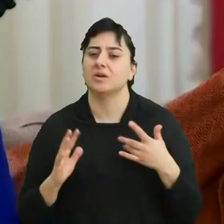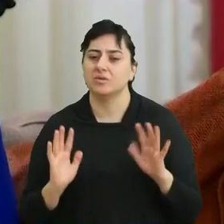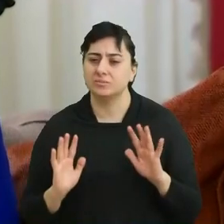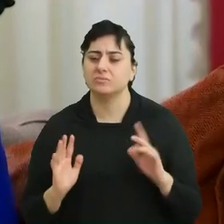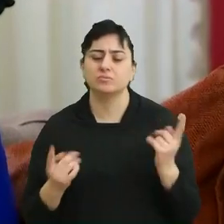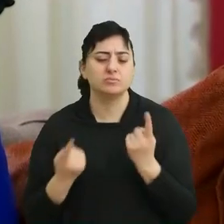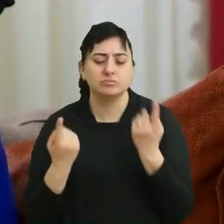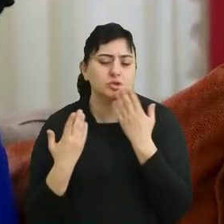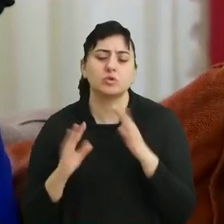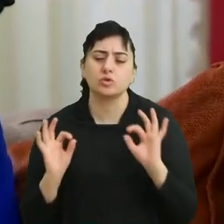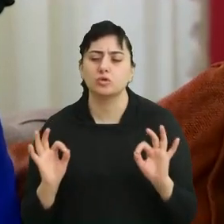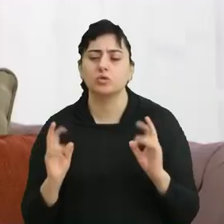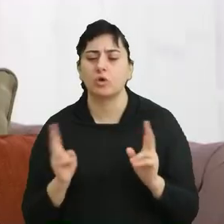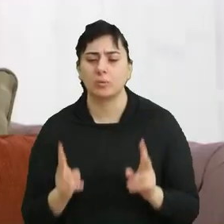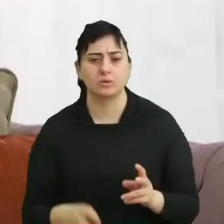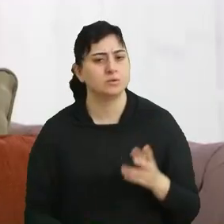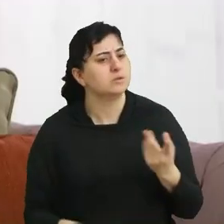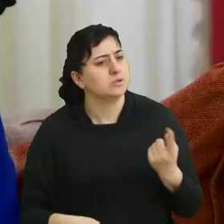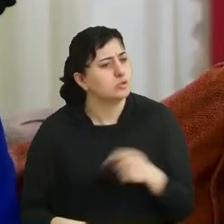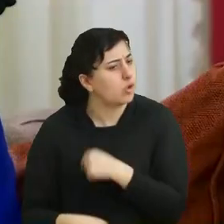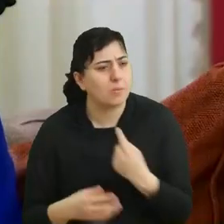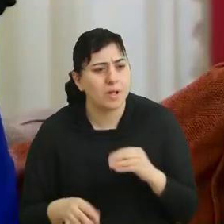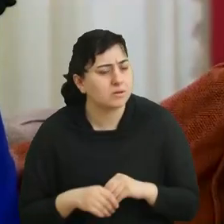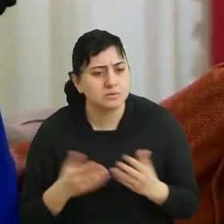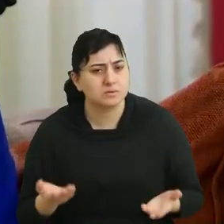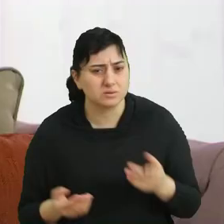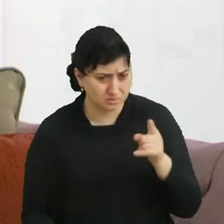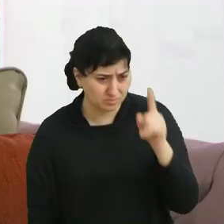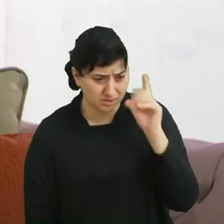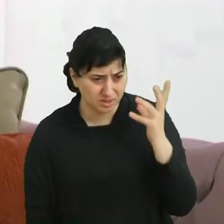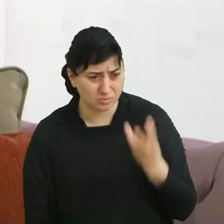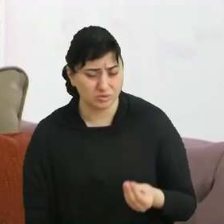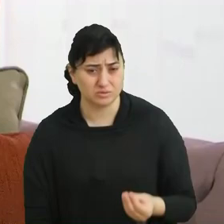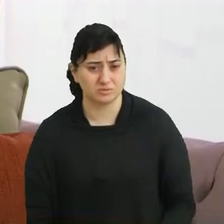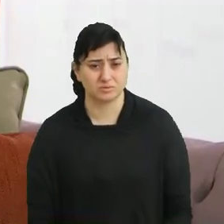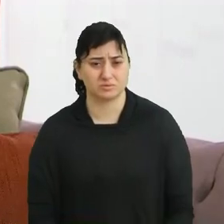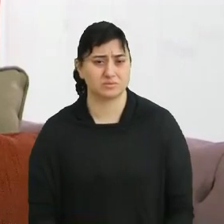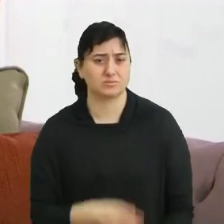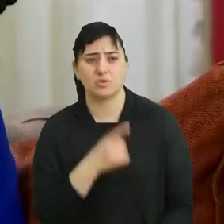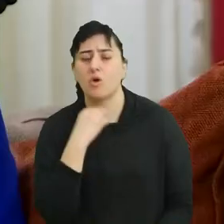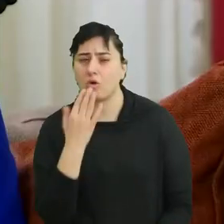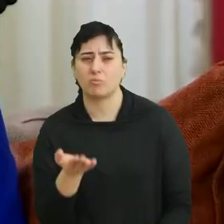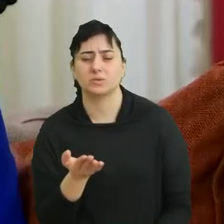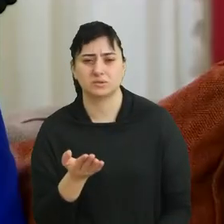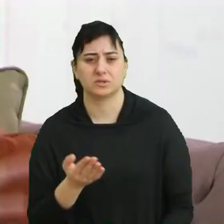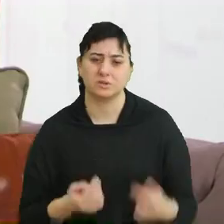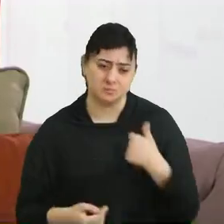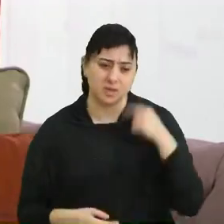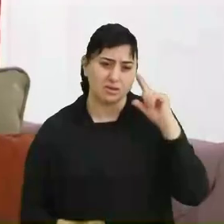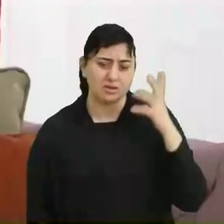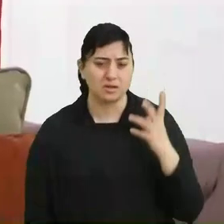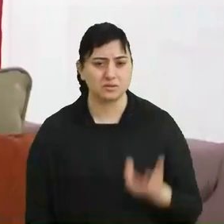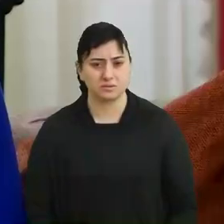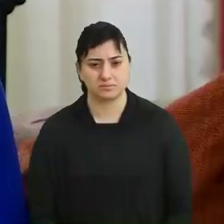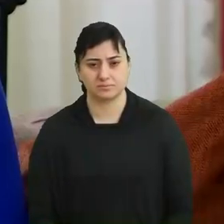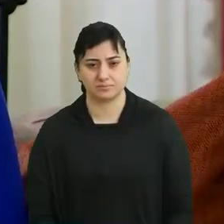Ortada anormal bir durum yok. Her şey normal. Normal mi? Ay sen de mi delirdin Biricik? Ki bu mümkün değil. Kesin ben delirdim.